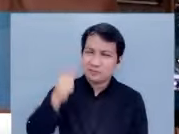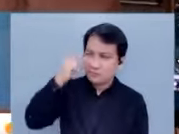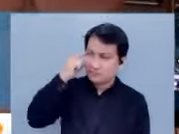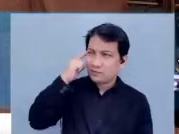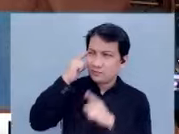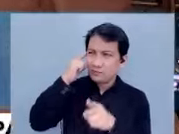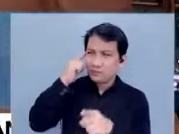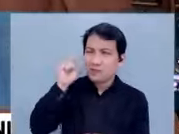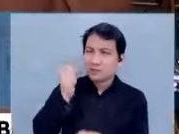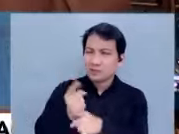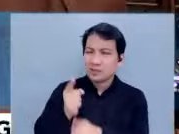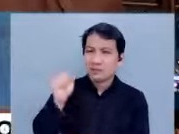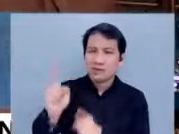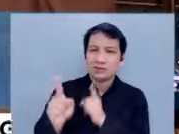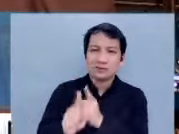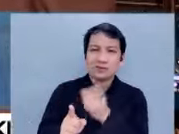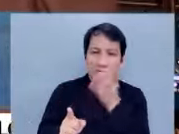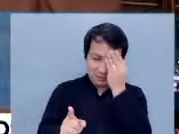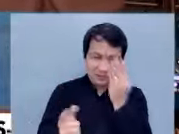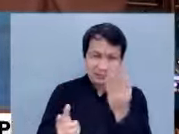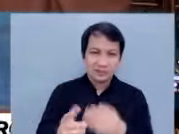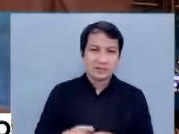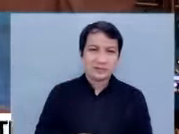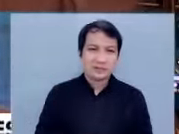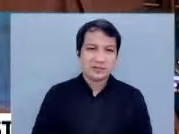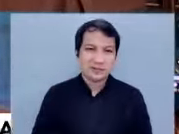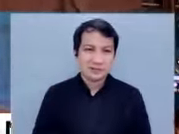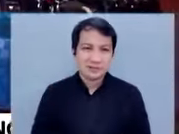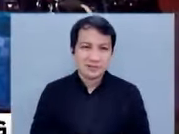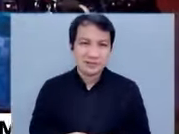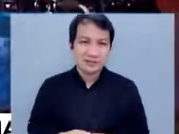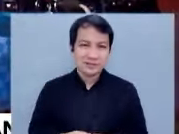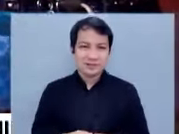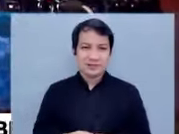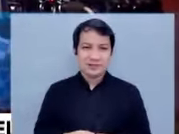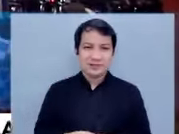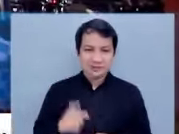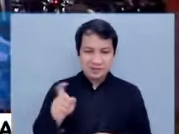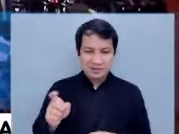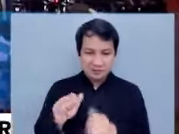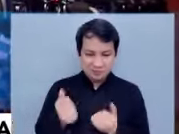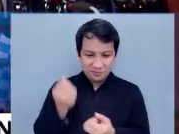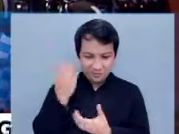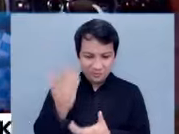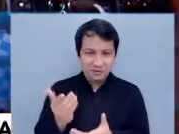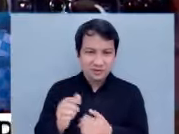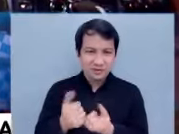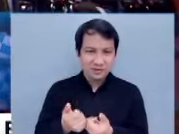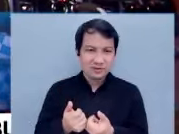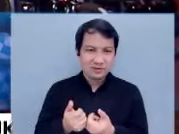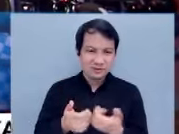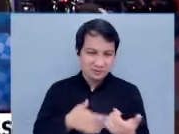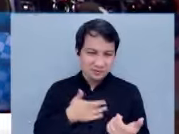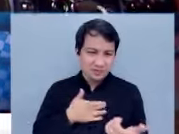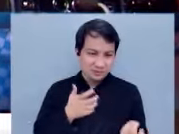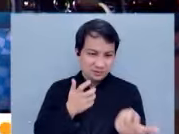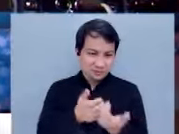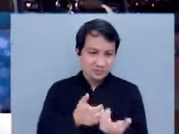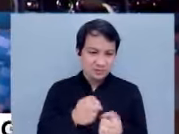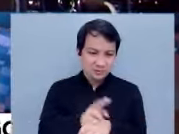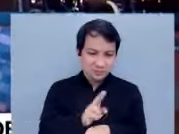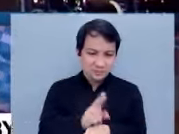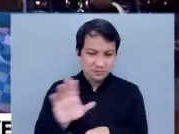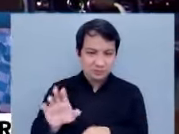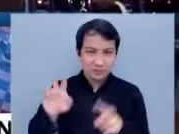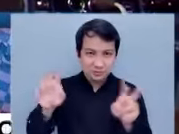no? Learn to... Ano yung tatanong mo kanina? Yun nga, parang para sa inyo, how does that make you feel na laging ginagamit na tema yung